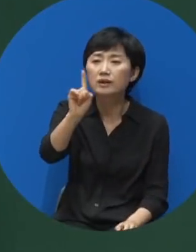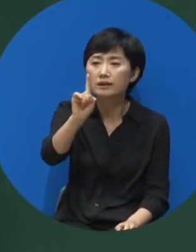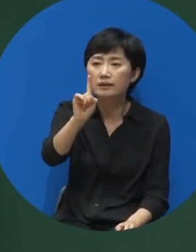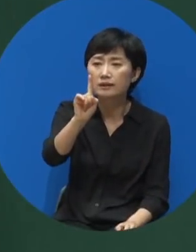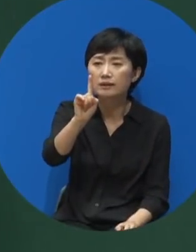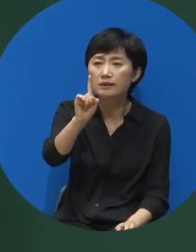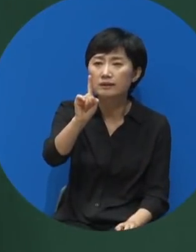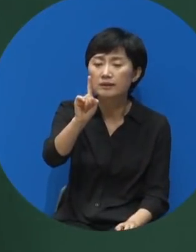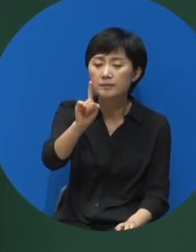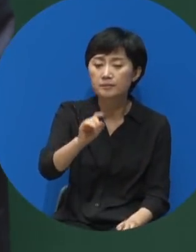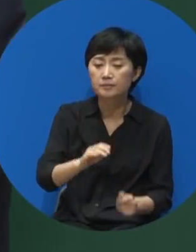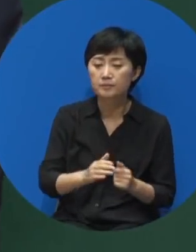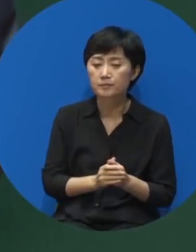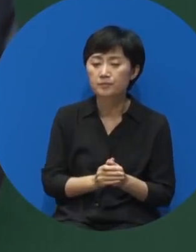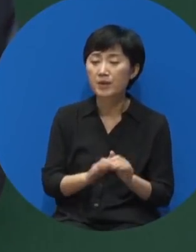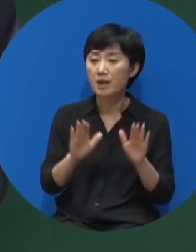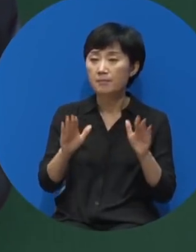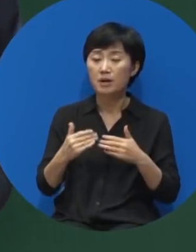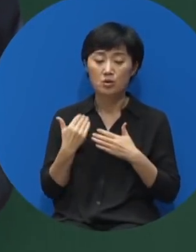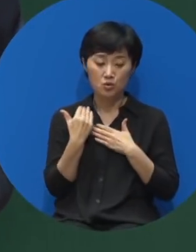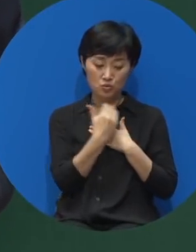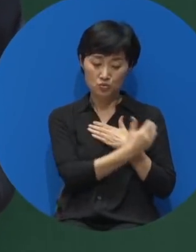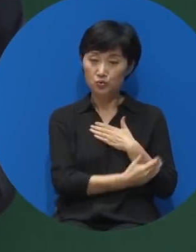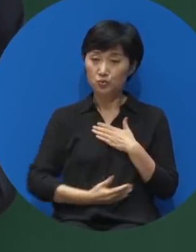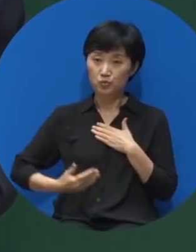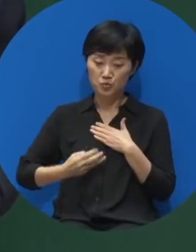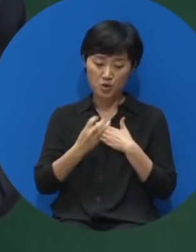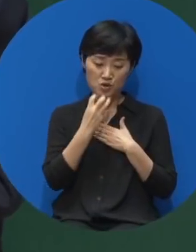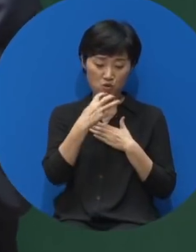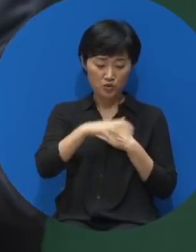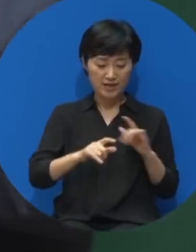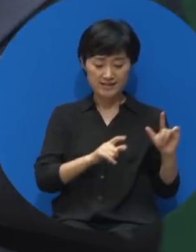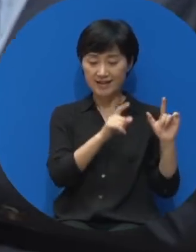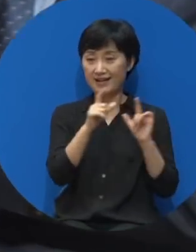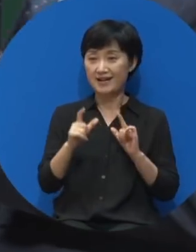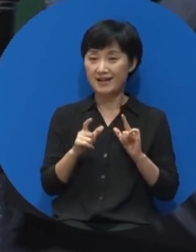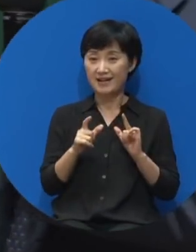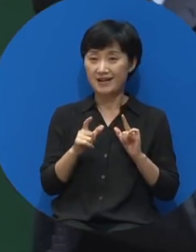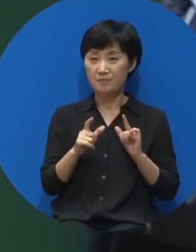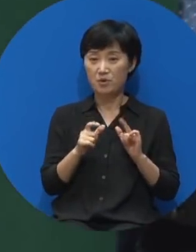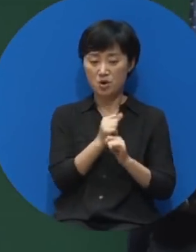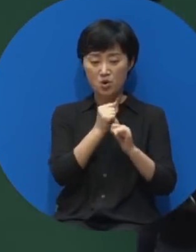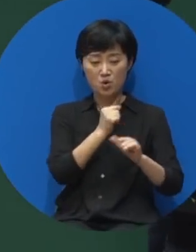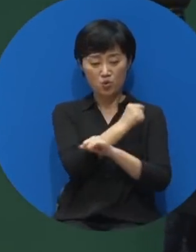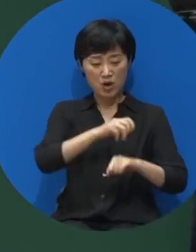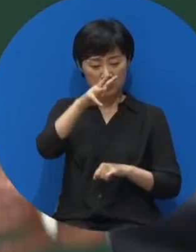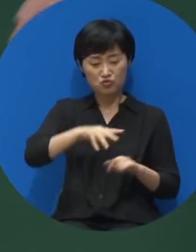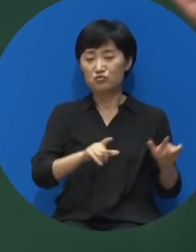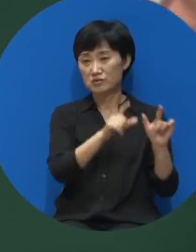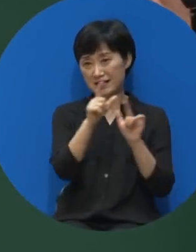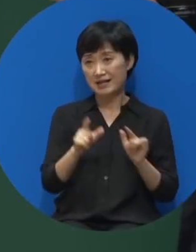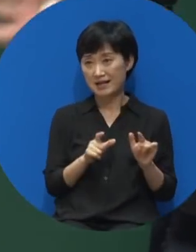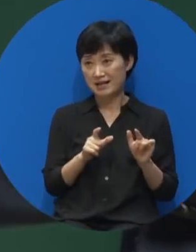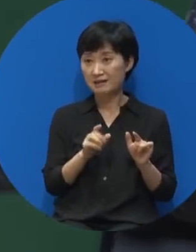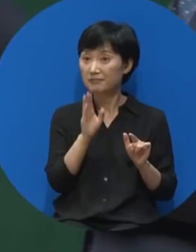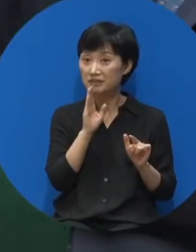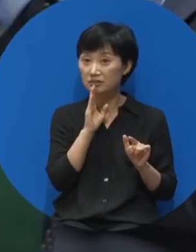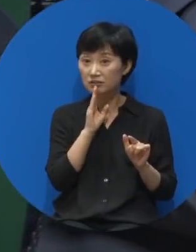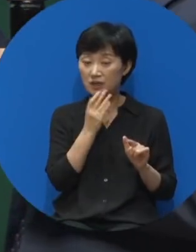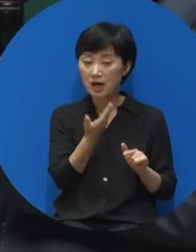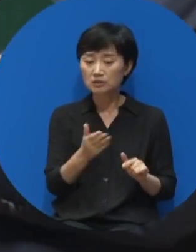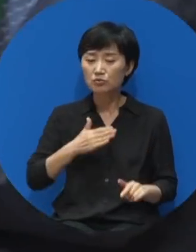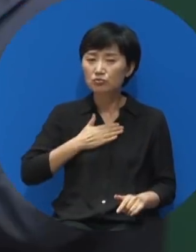这是在说明什么呢？是神的人应该住着的现住址。 우리가 육신적으로는 뭐 서울에 살고 뭐 광주에 살고 이렇게 하지만은 우리의